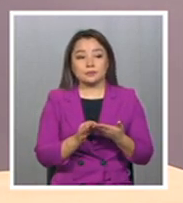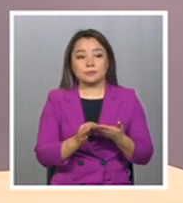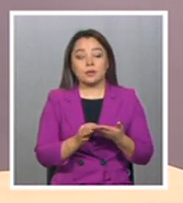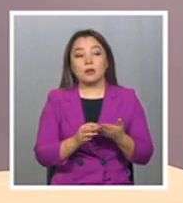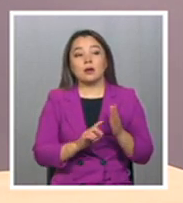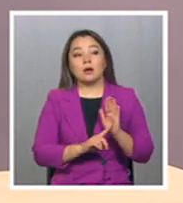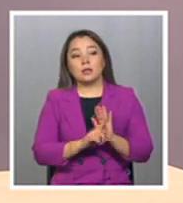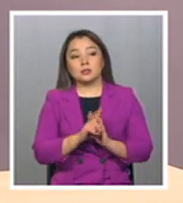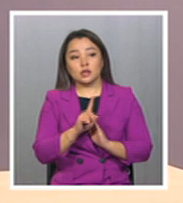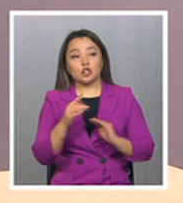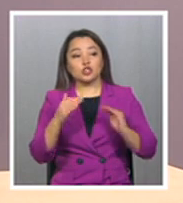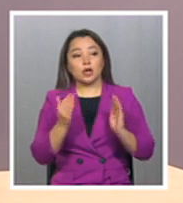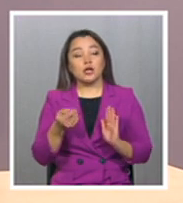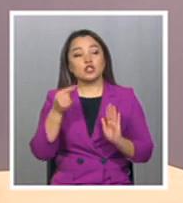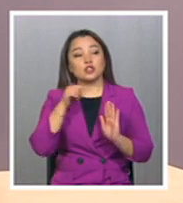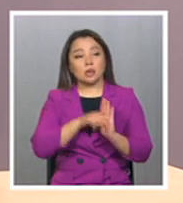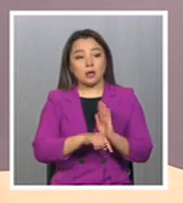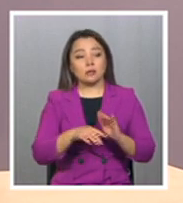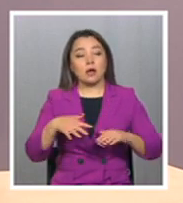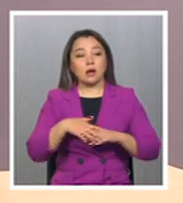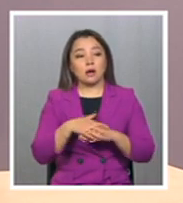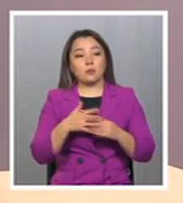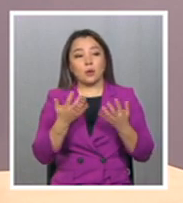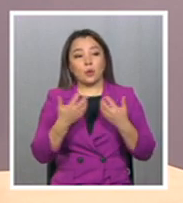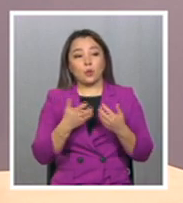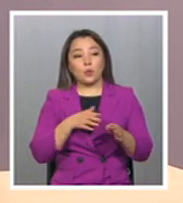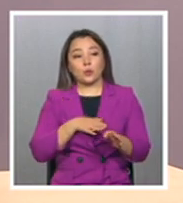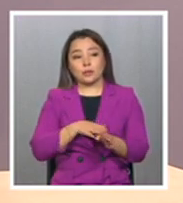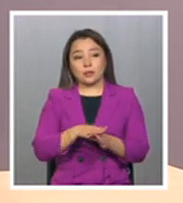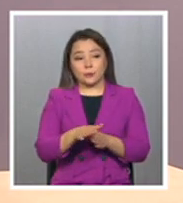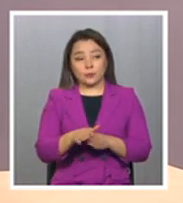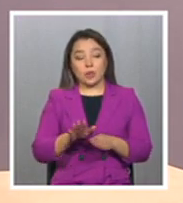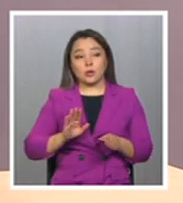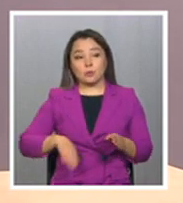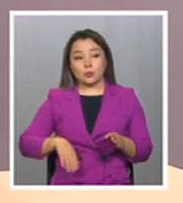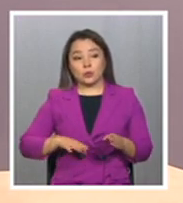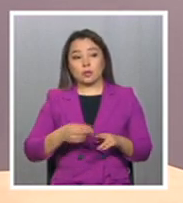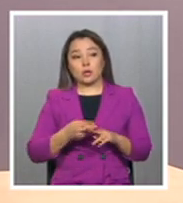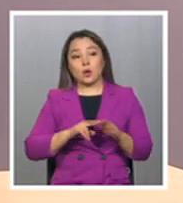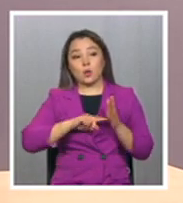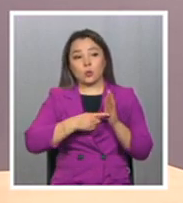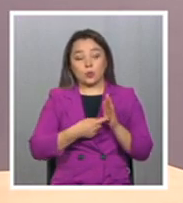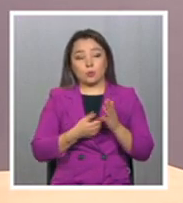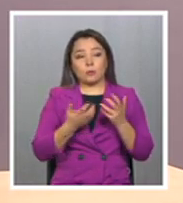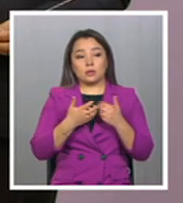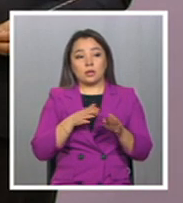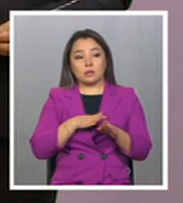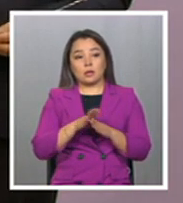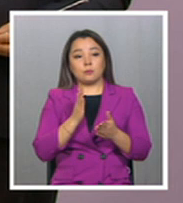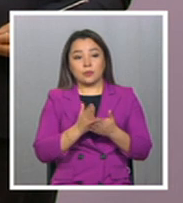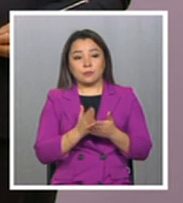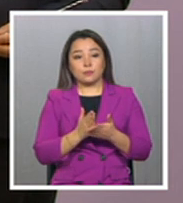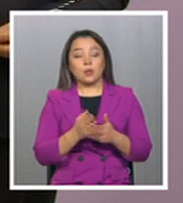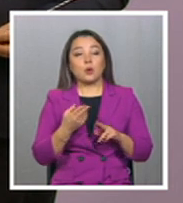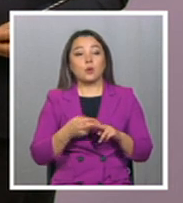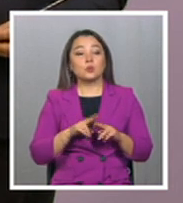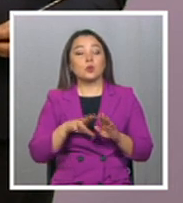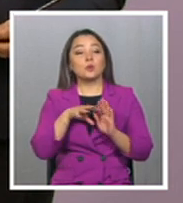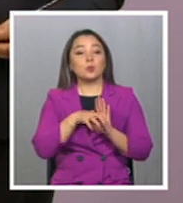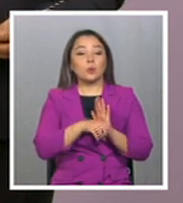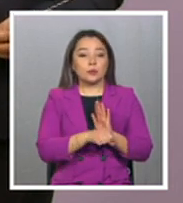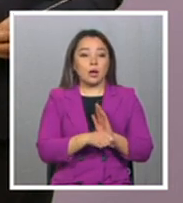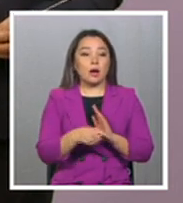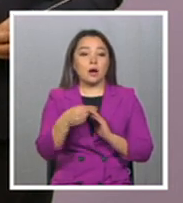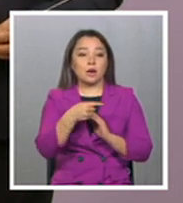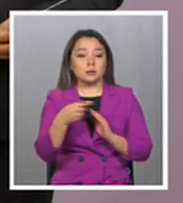Алдымен жақшаның ішіндегі амал орындалады. Одан соң көбейту амал орындалады. Соңында